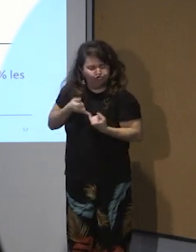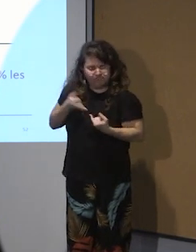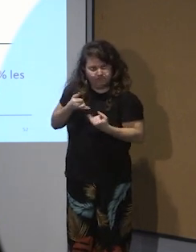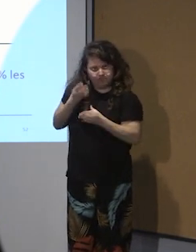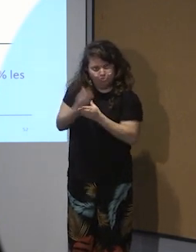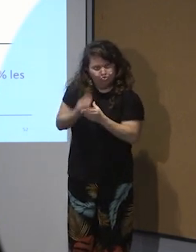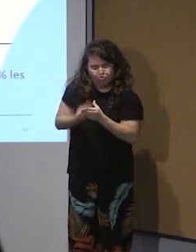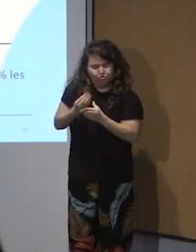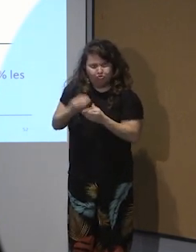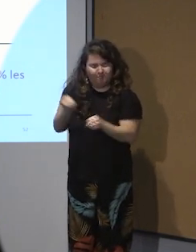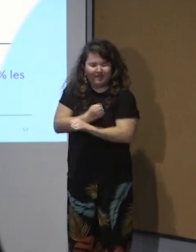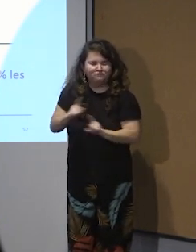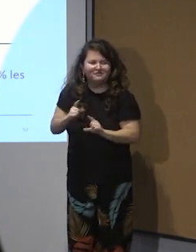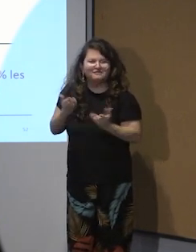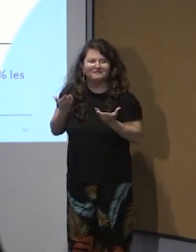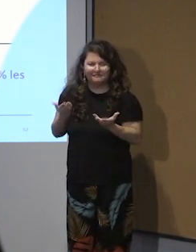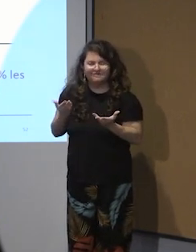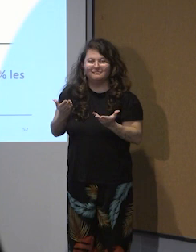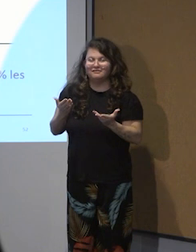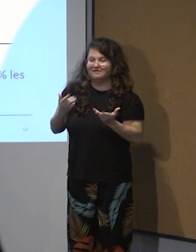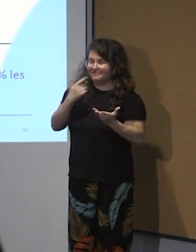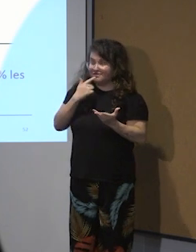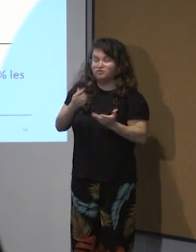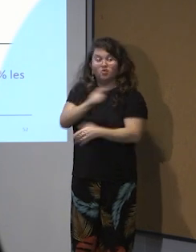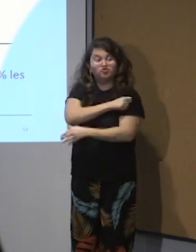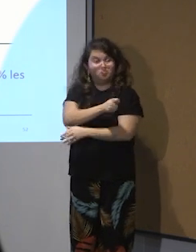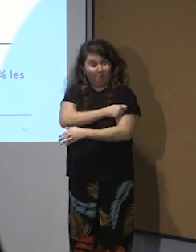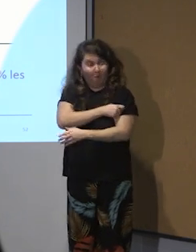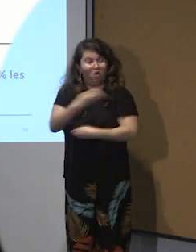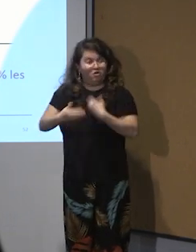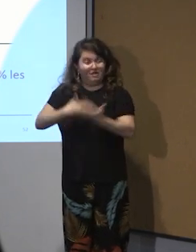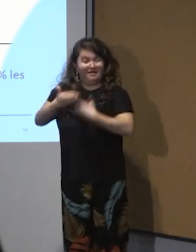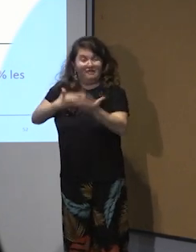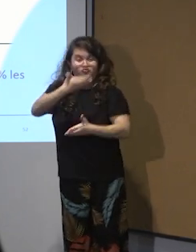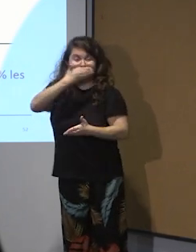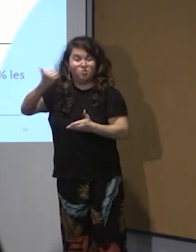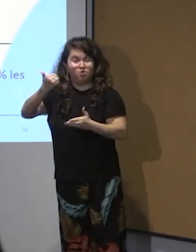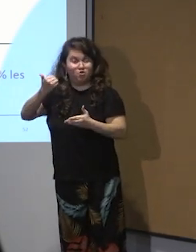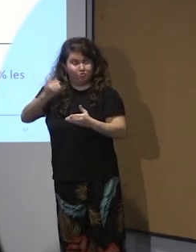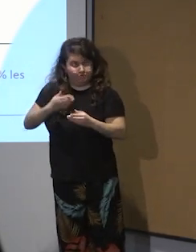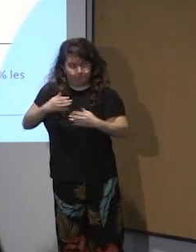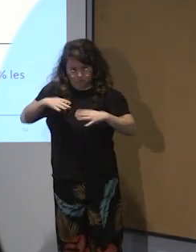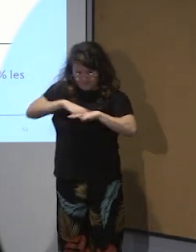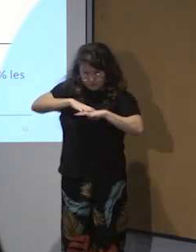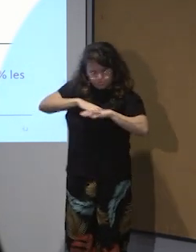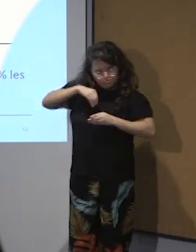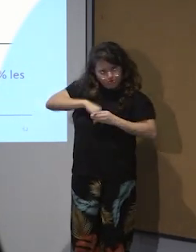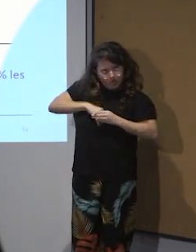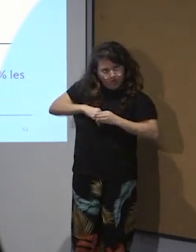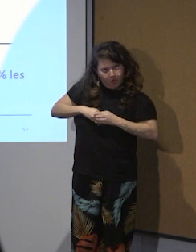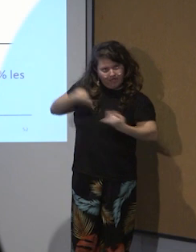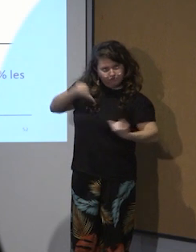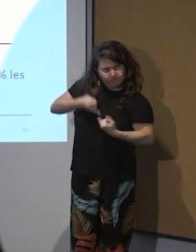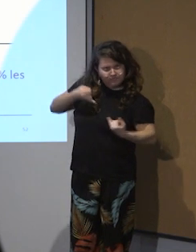ça améliore cette sensibilité des tissus à l'insuline quand vous faites du sport. Ça diminue de 30 à 50%, donc la moitié, le risque